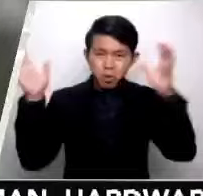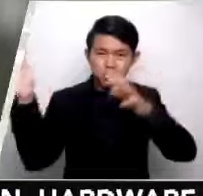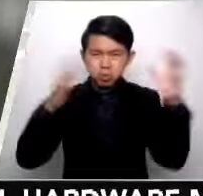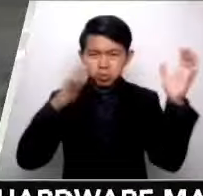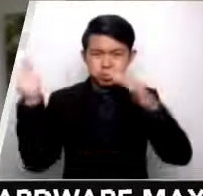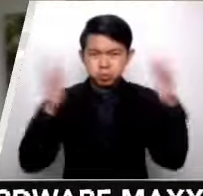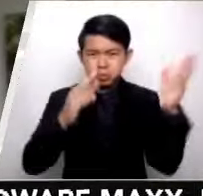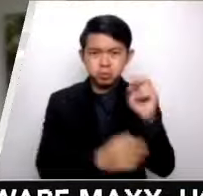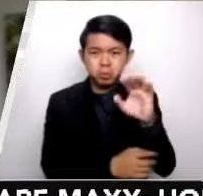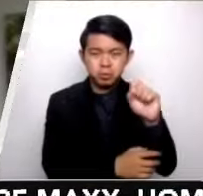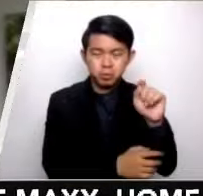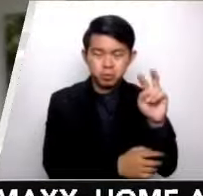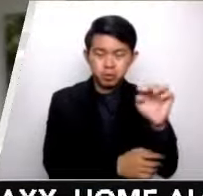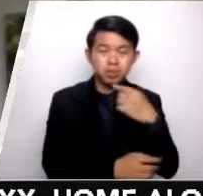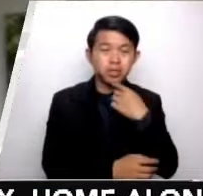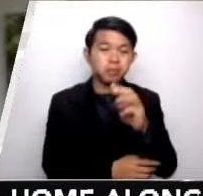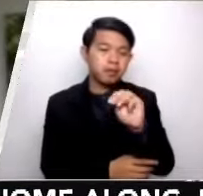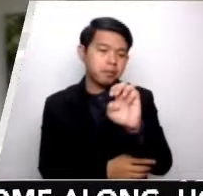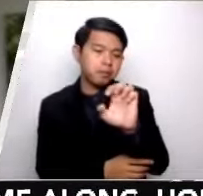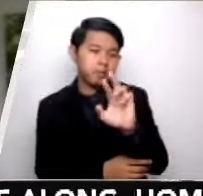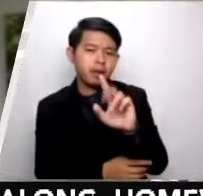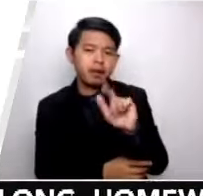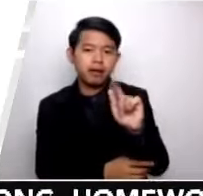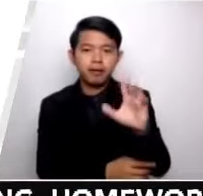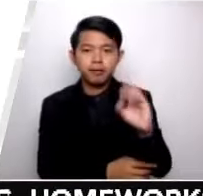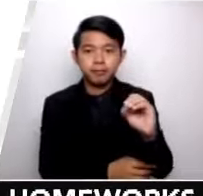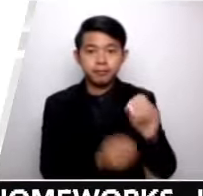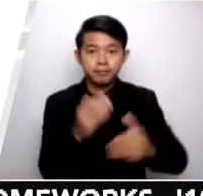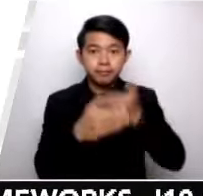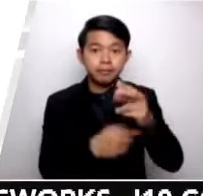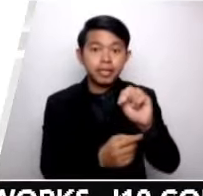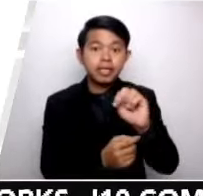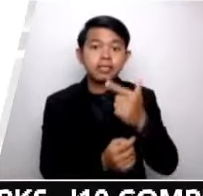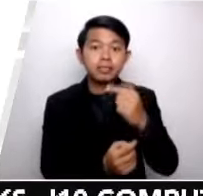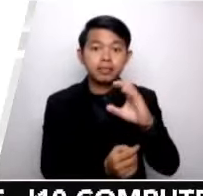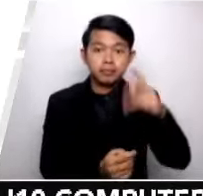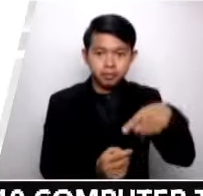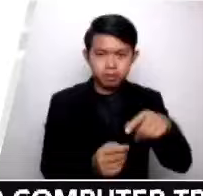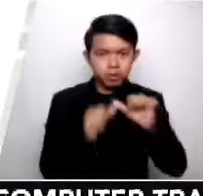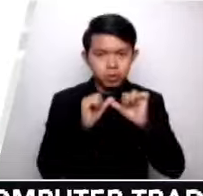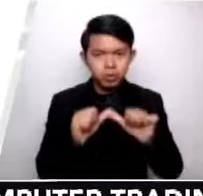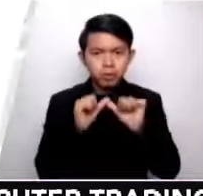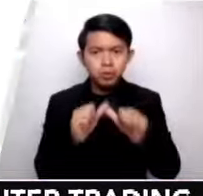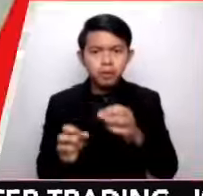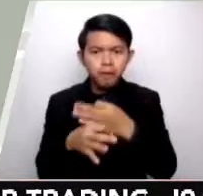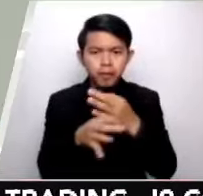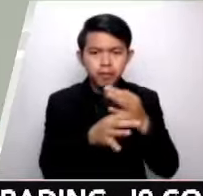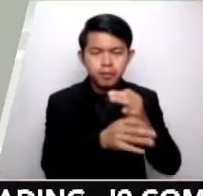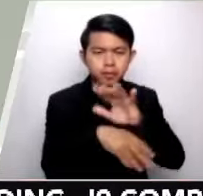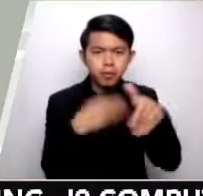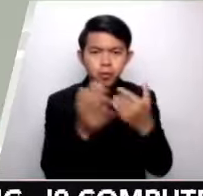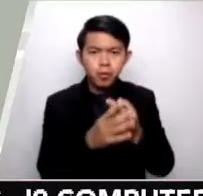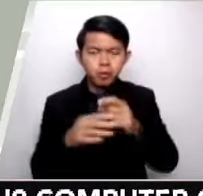Meralco. NGCP, puspusan na raw ang pag-aayos ng mga nasirang linya.